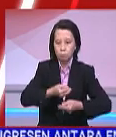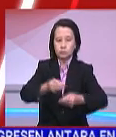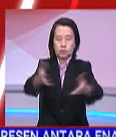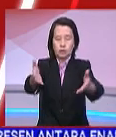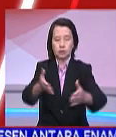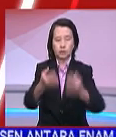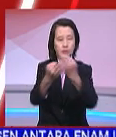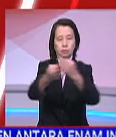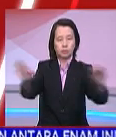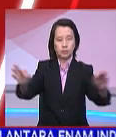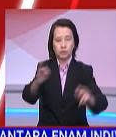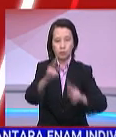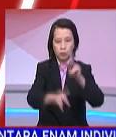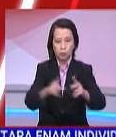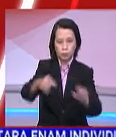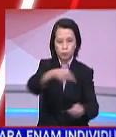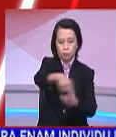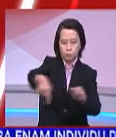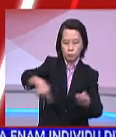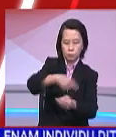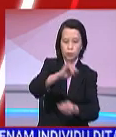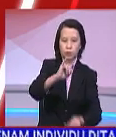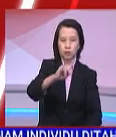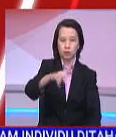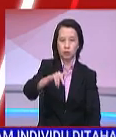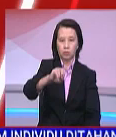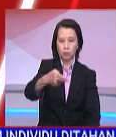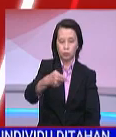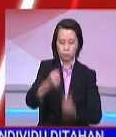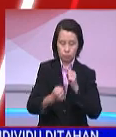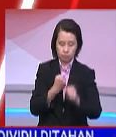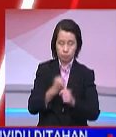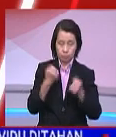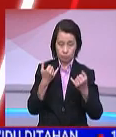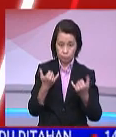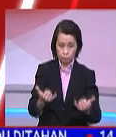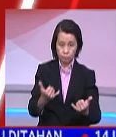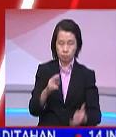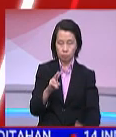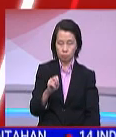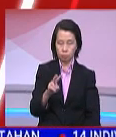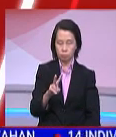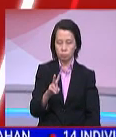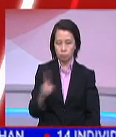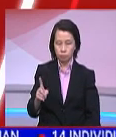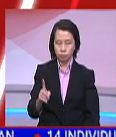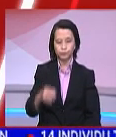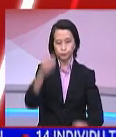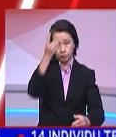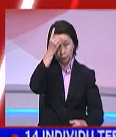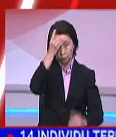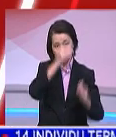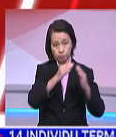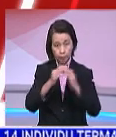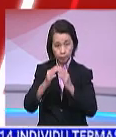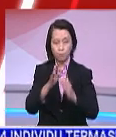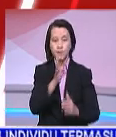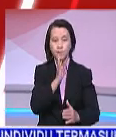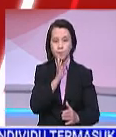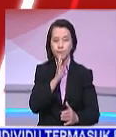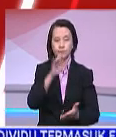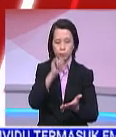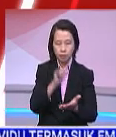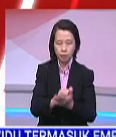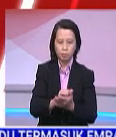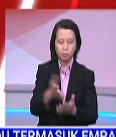percuma kepada penduduk sekitar Ipo tahun ini Datuk Bandaro Datuk rumah zip hari bekas Hai langkah itu merupakan